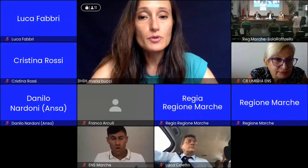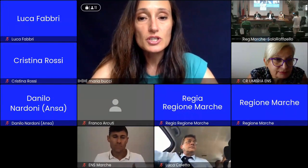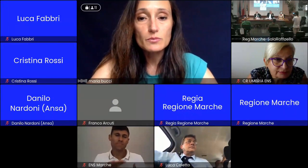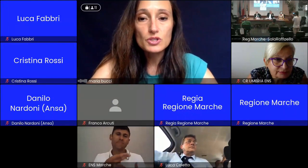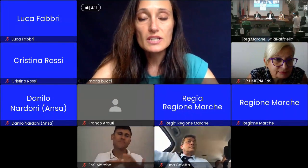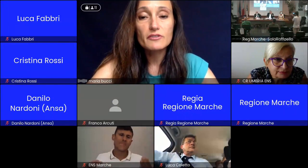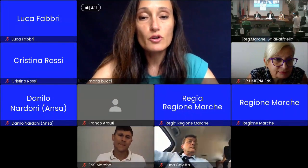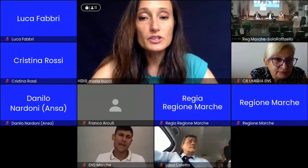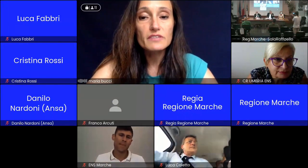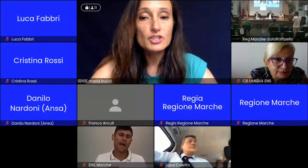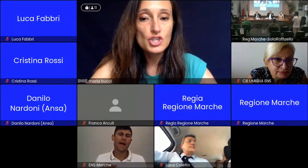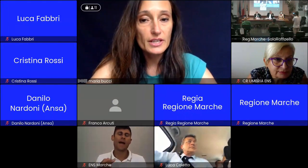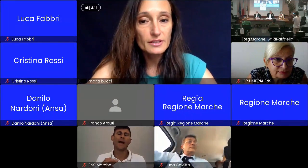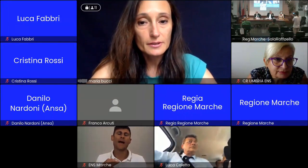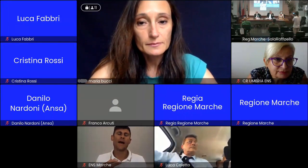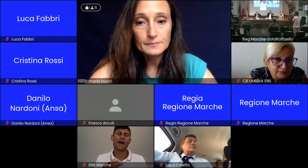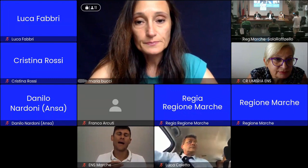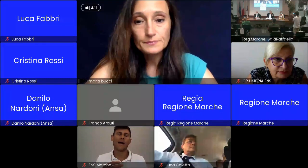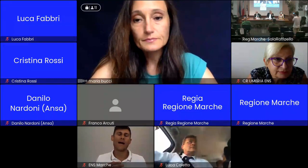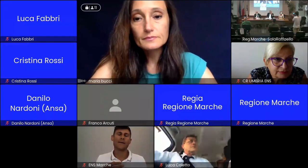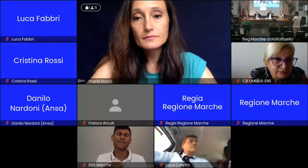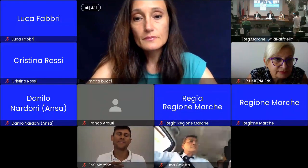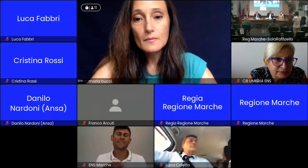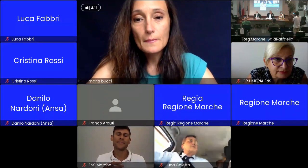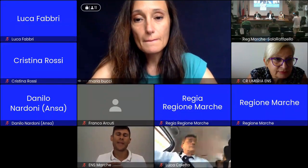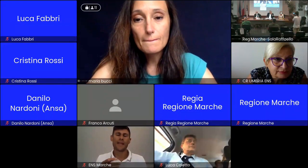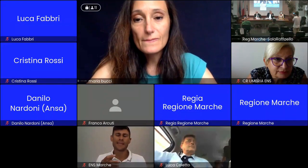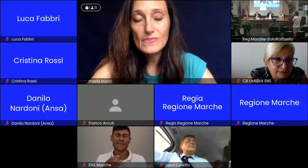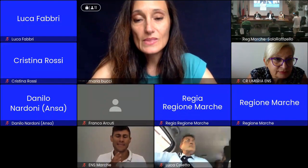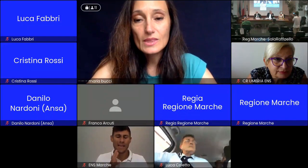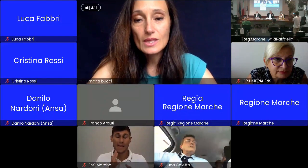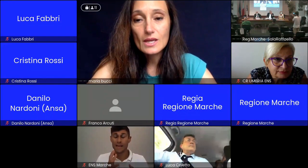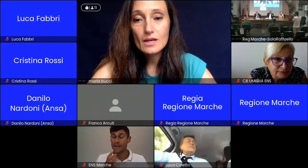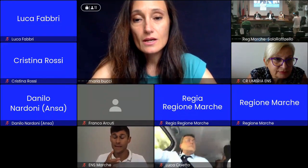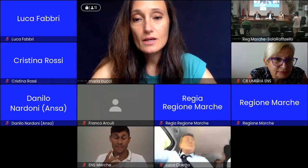nel tempo si è dimostrata forte e vincente.